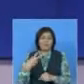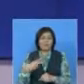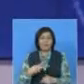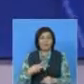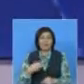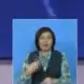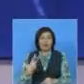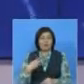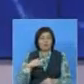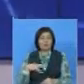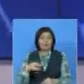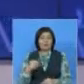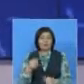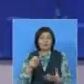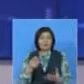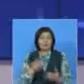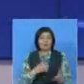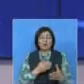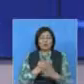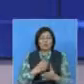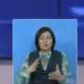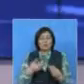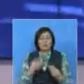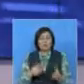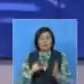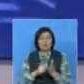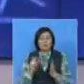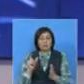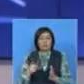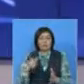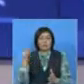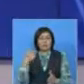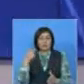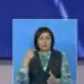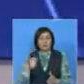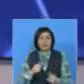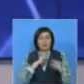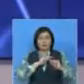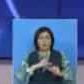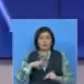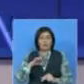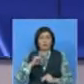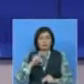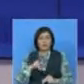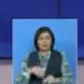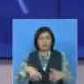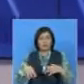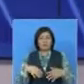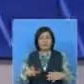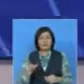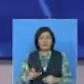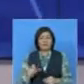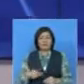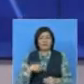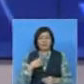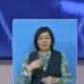тенге. Какие еще льготы предусмотрены для лиц, приравненных к участникам войны, труженикам тыла, а также социально уязвимым слоям населения,